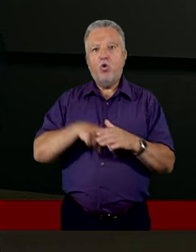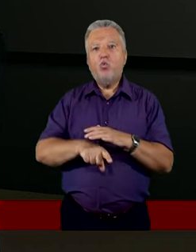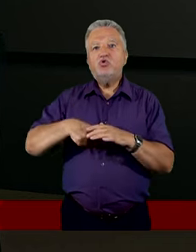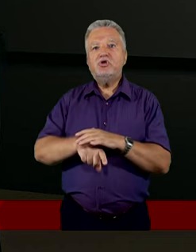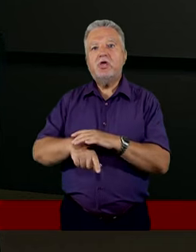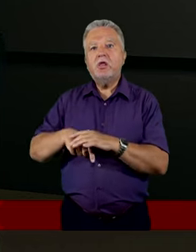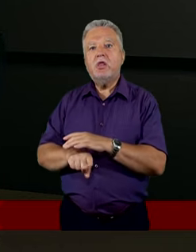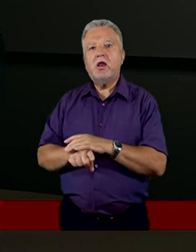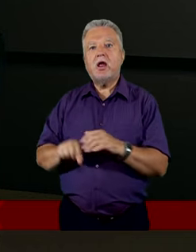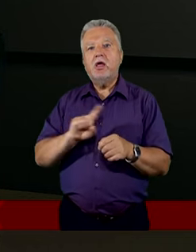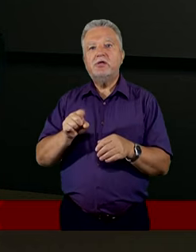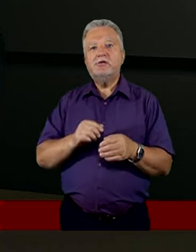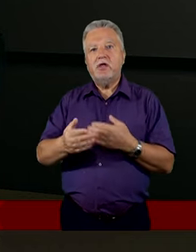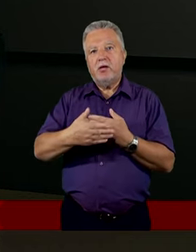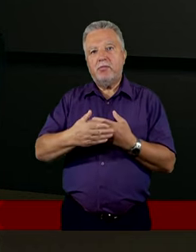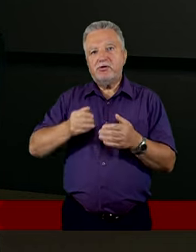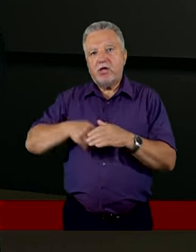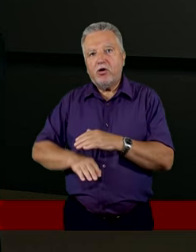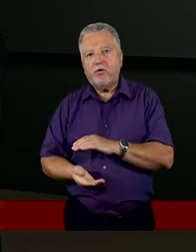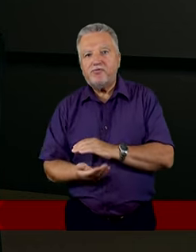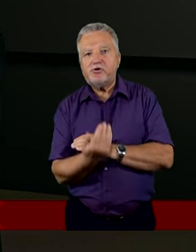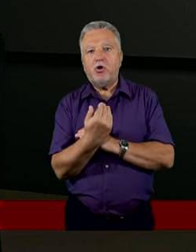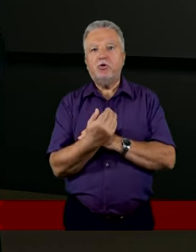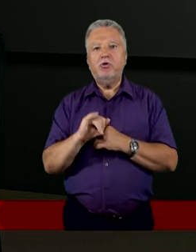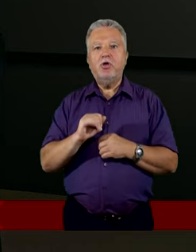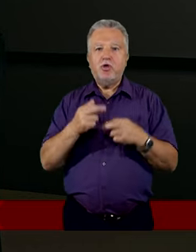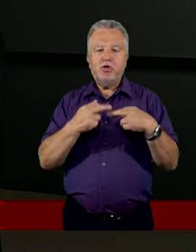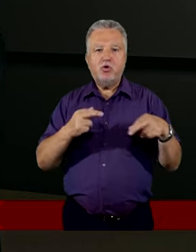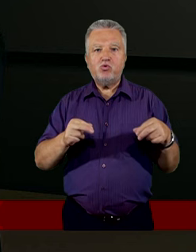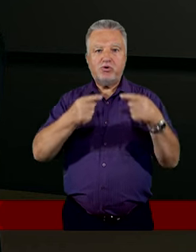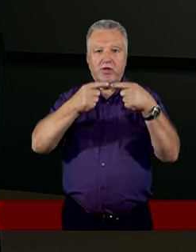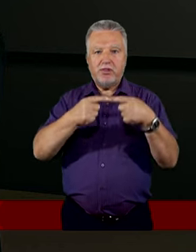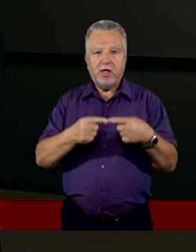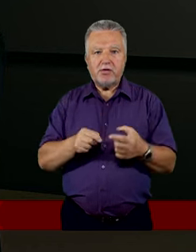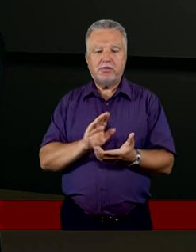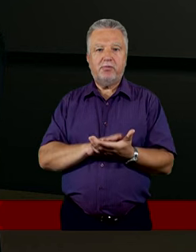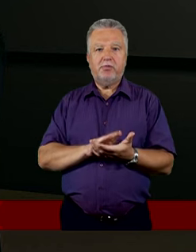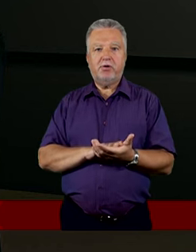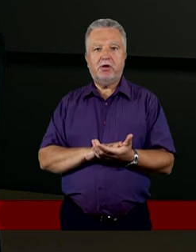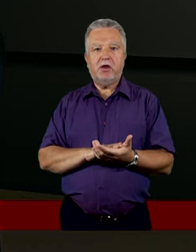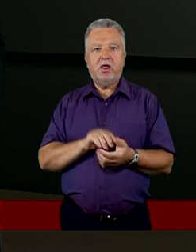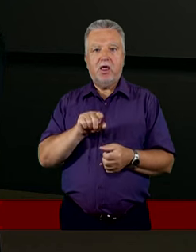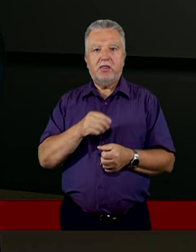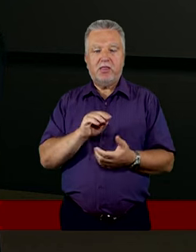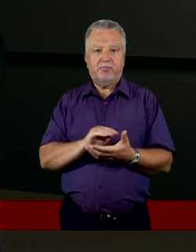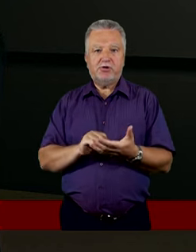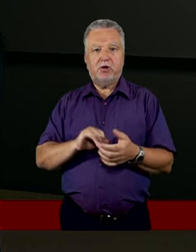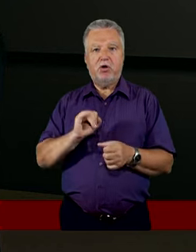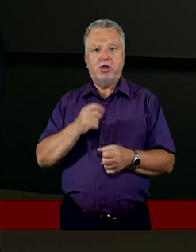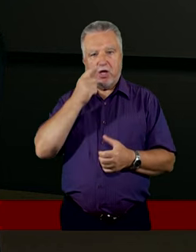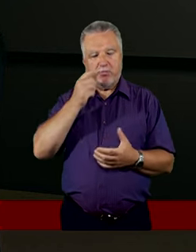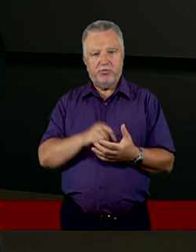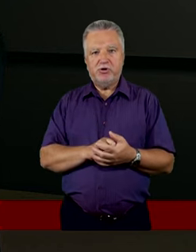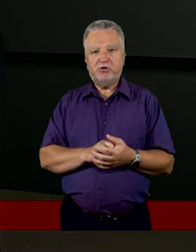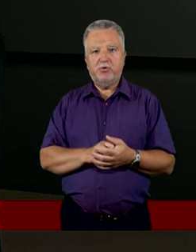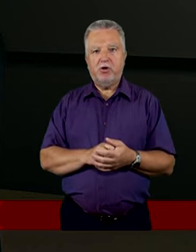uciekinierach z krajów Bliskiego Wschodu. No i różne teksty biblijne tam były, jak należy traktować